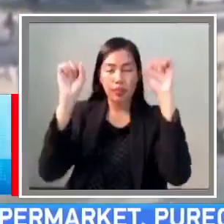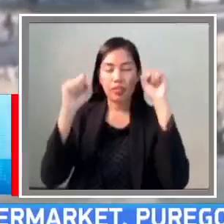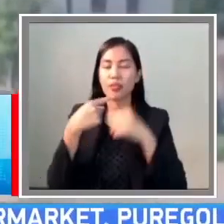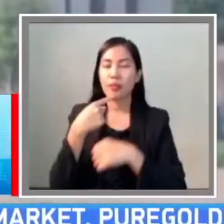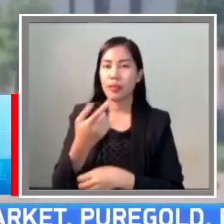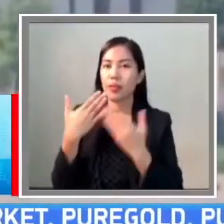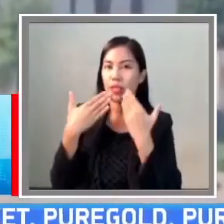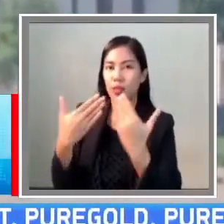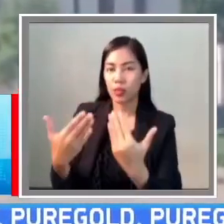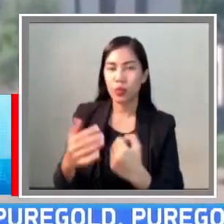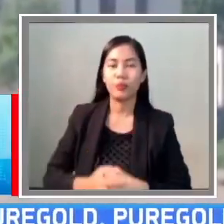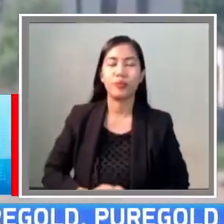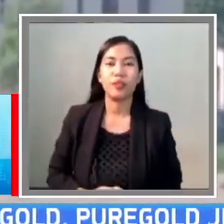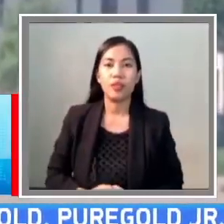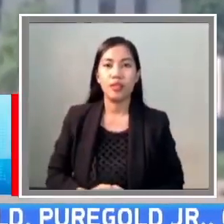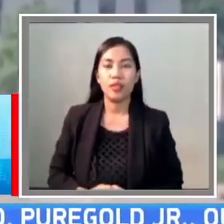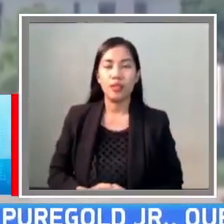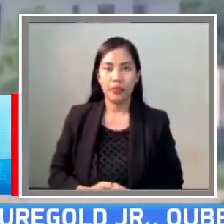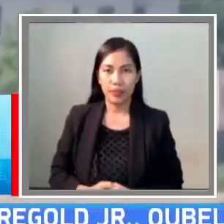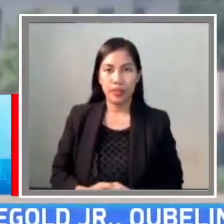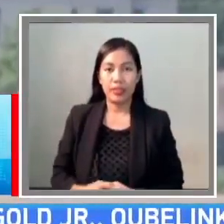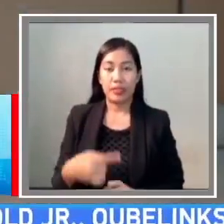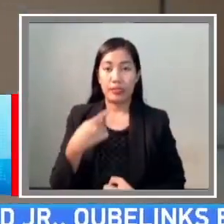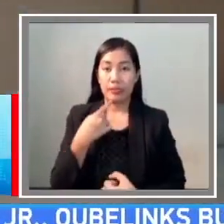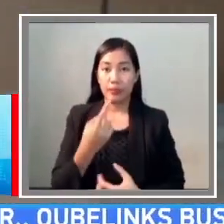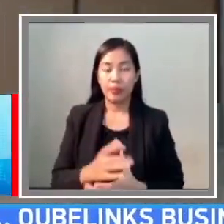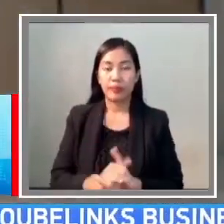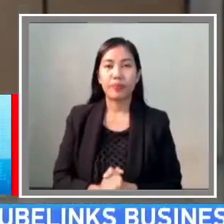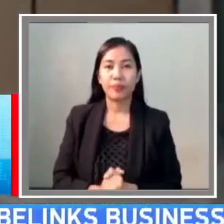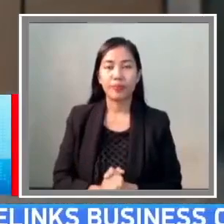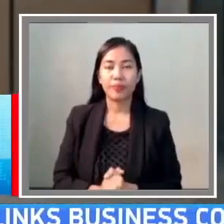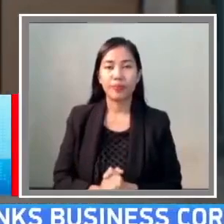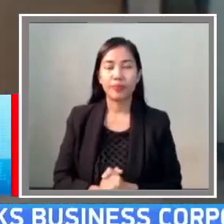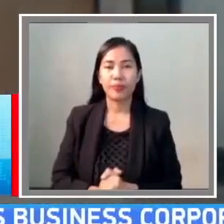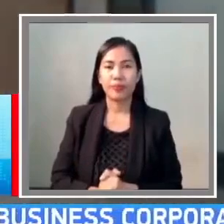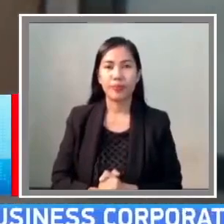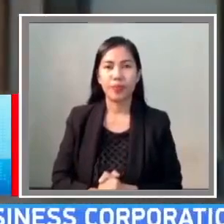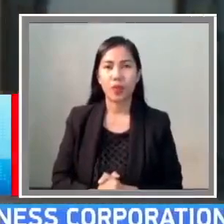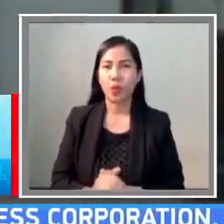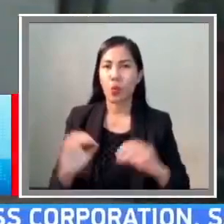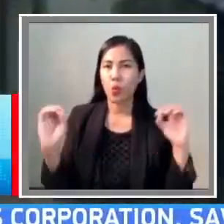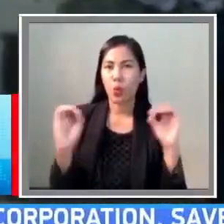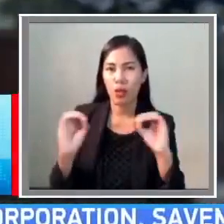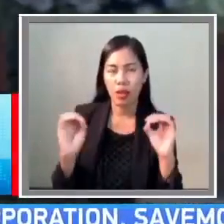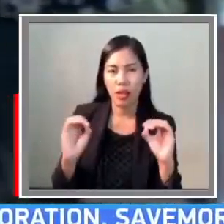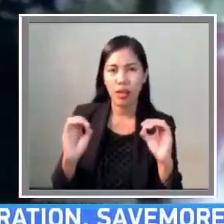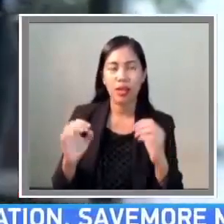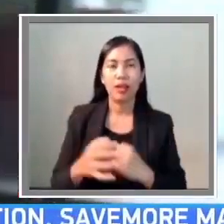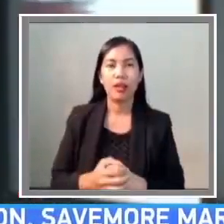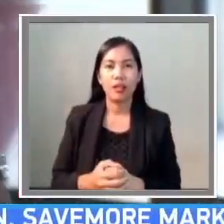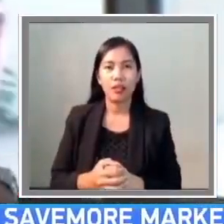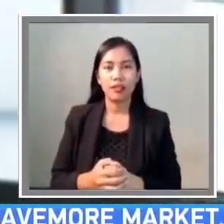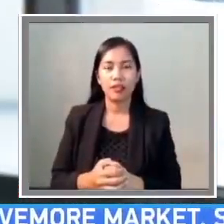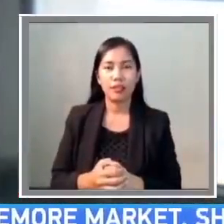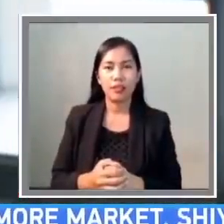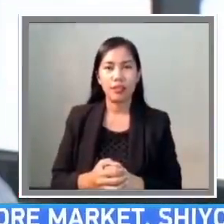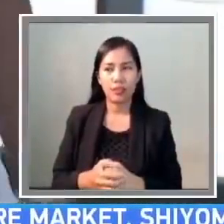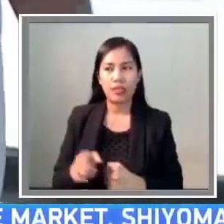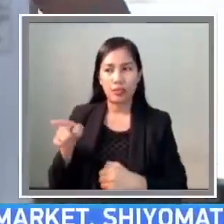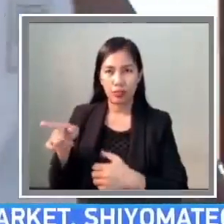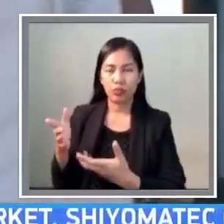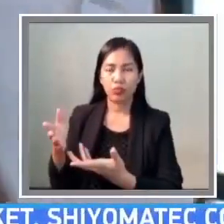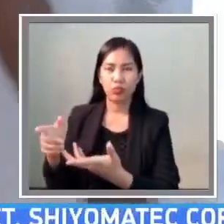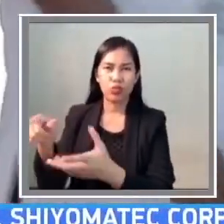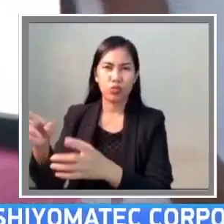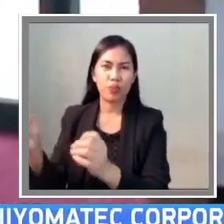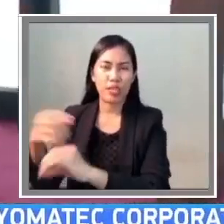sa Timor-Leste na ilabas nito si Teves. Wala rin daw tayong extradition treaty sa Timor-Leste, kaya hindi ito isang bagay na pwede